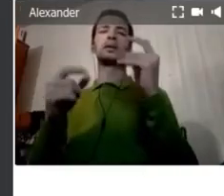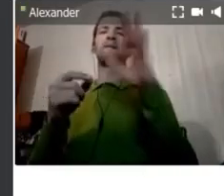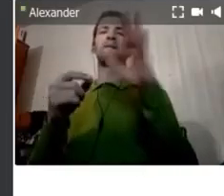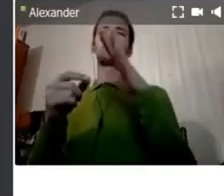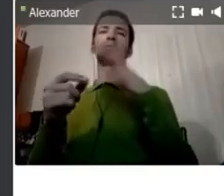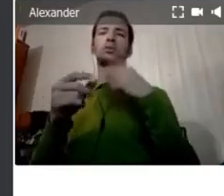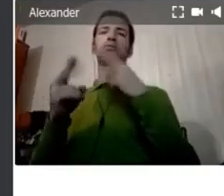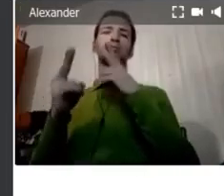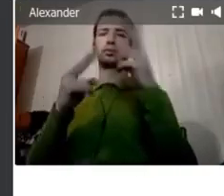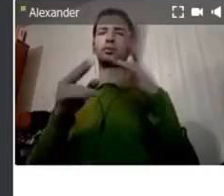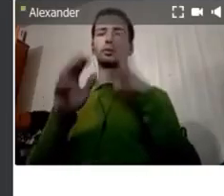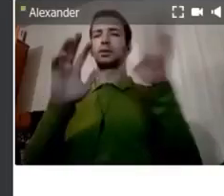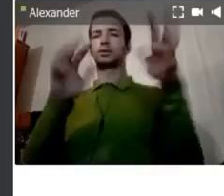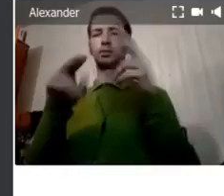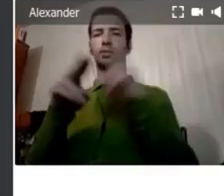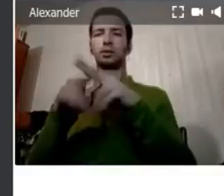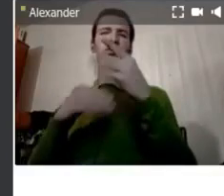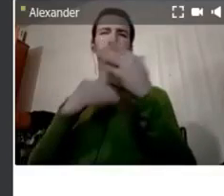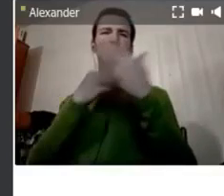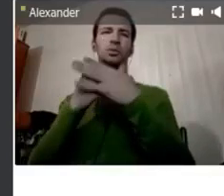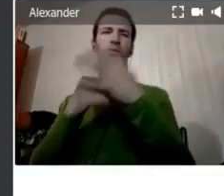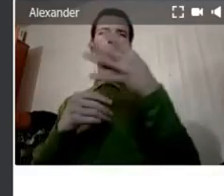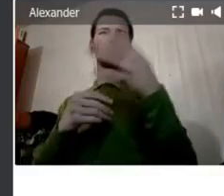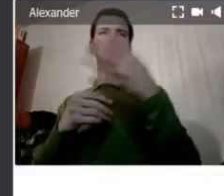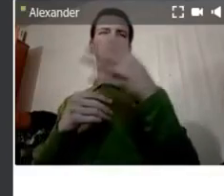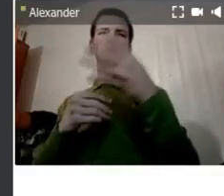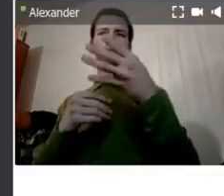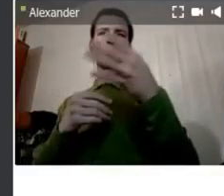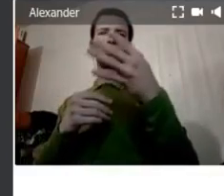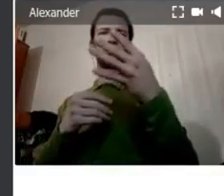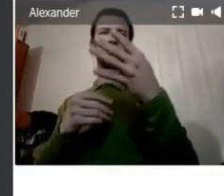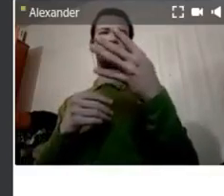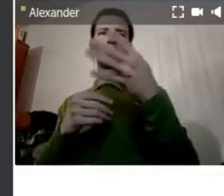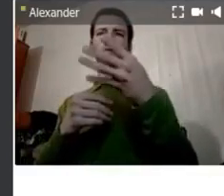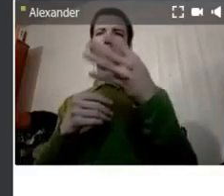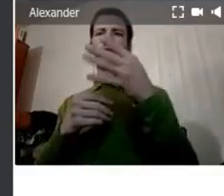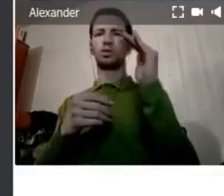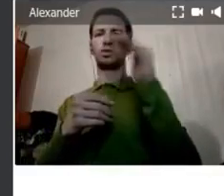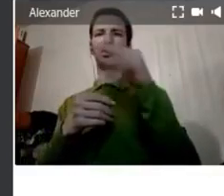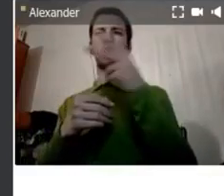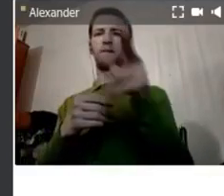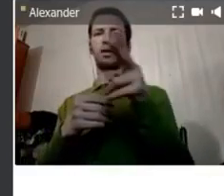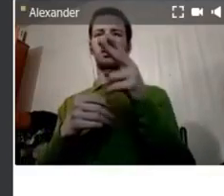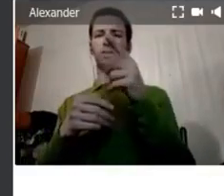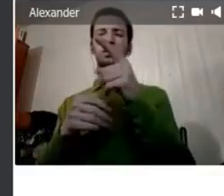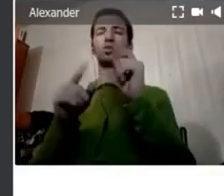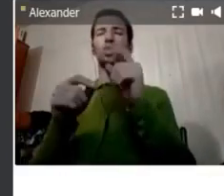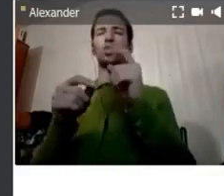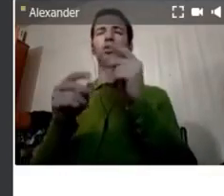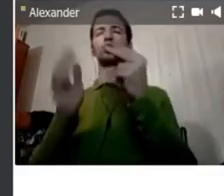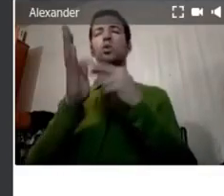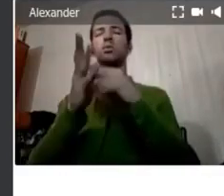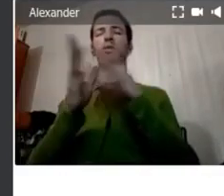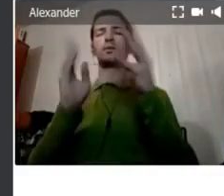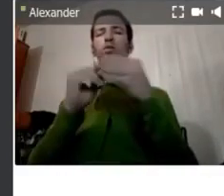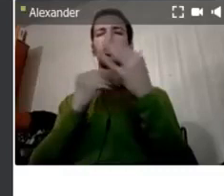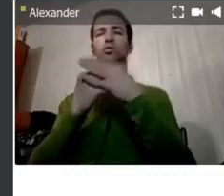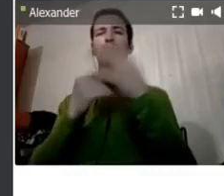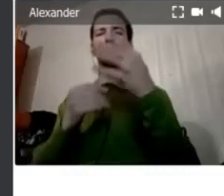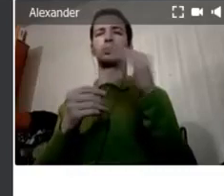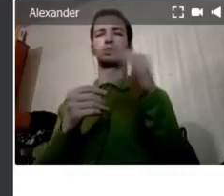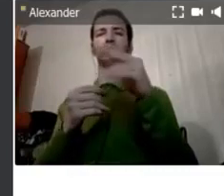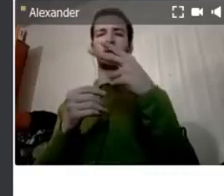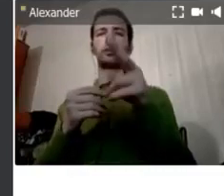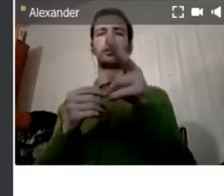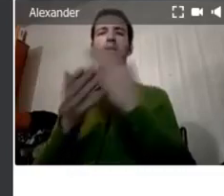вот простой пример, да, как можно заработать золото. Светлана, от кого приходят деньги, когда выводишь через банк на